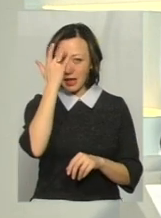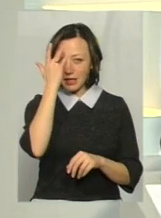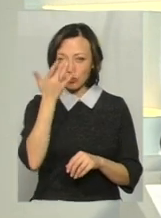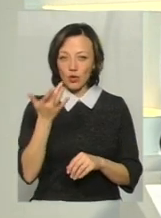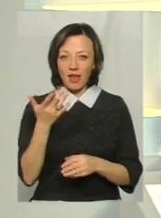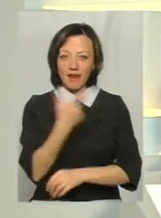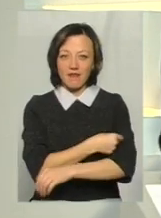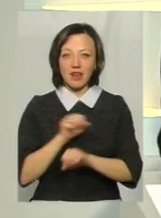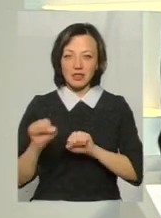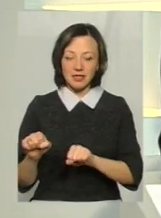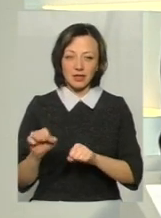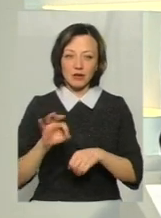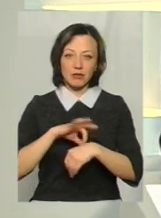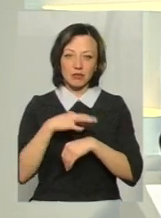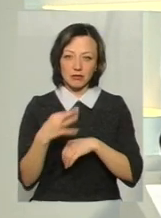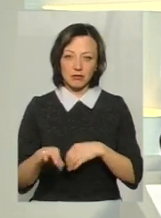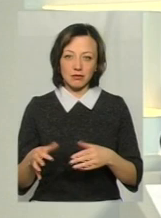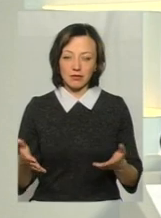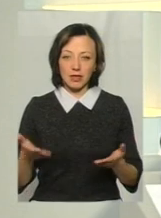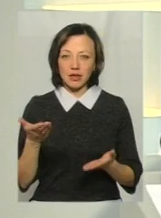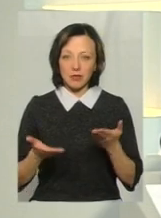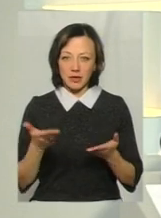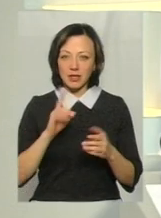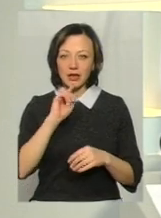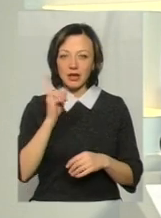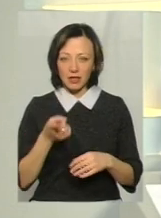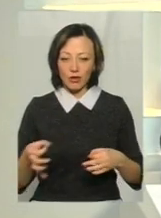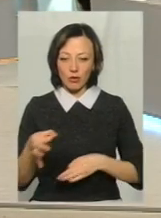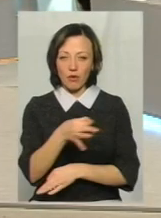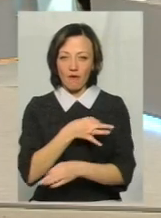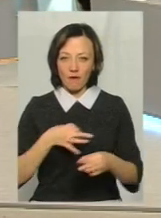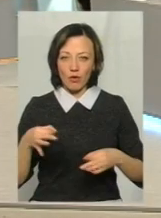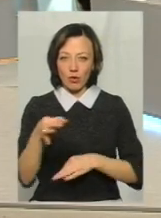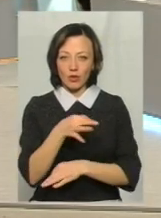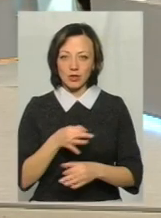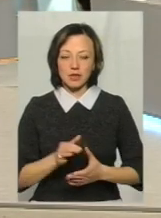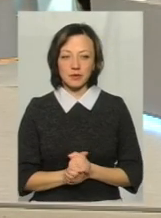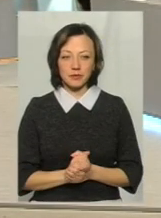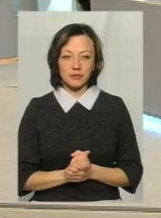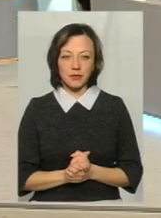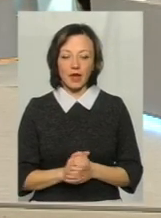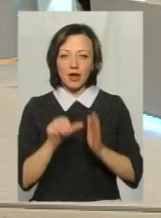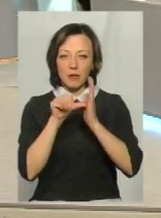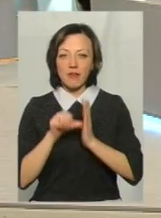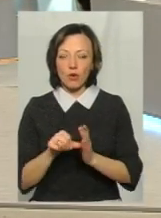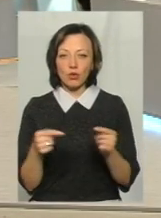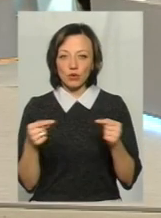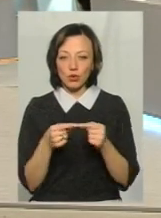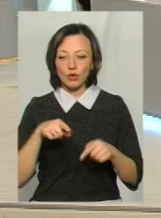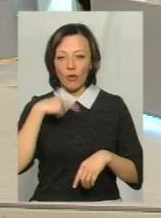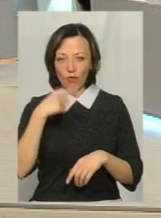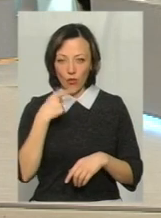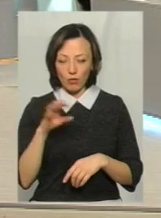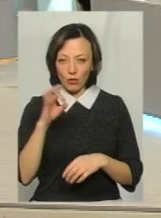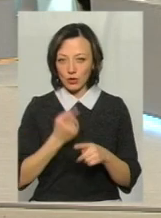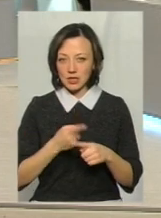вона вже десь, ну, мабуть, рік, так? Ну, можливо, трошки менше, півроку це точно про неї